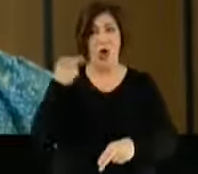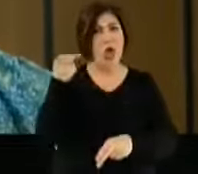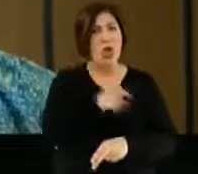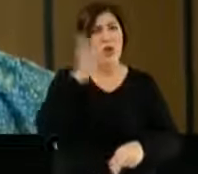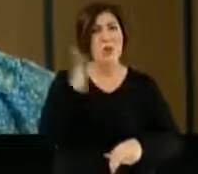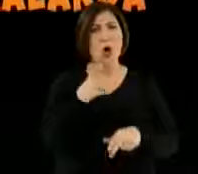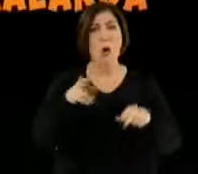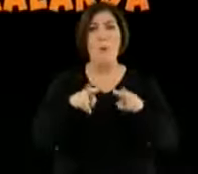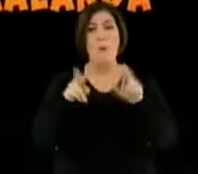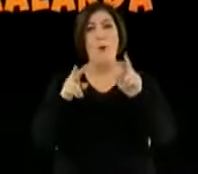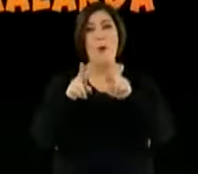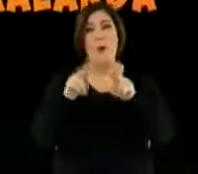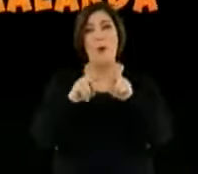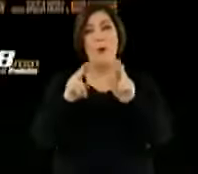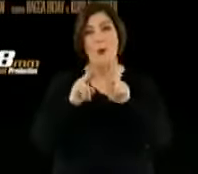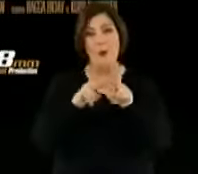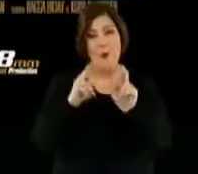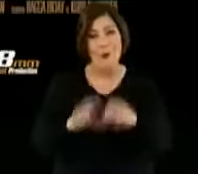Ölümüne Mokoko.